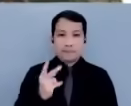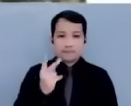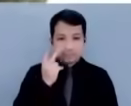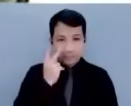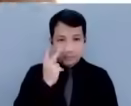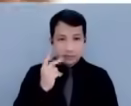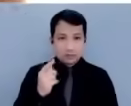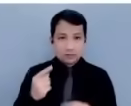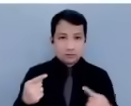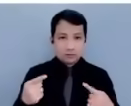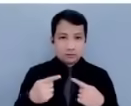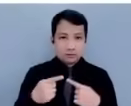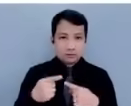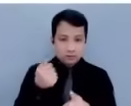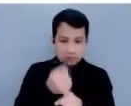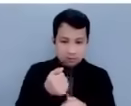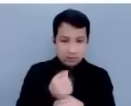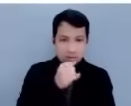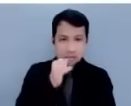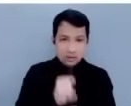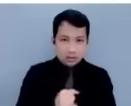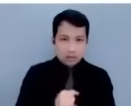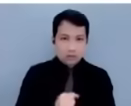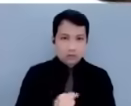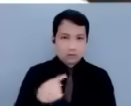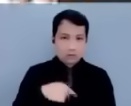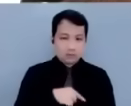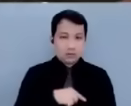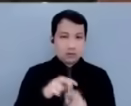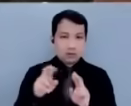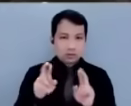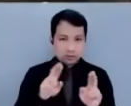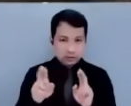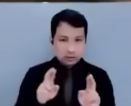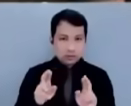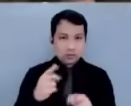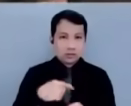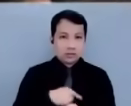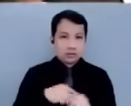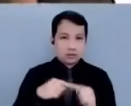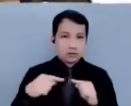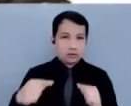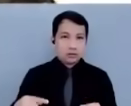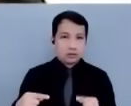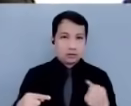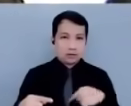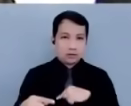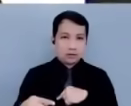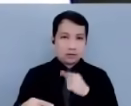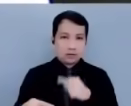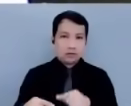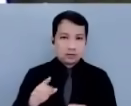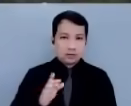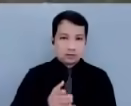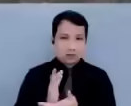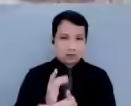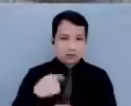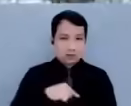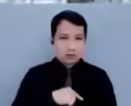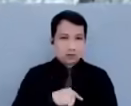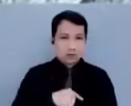sakaling lulusob sa islang ito, handa kaming ipaglaban ng ano natin at